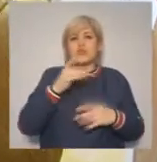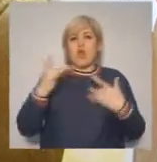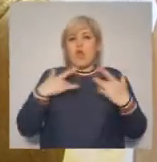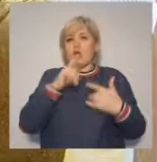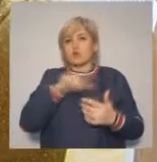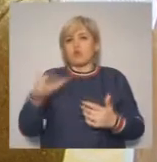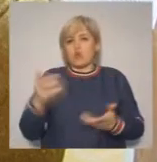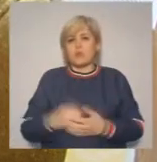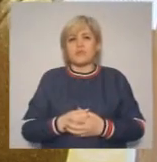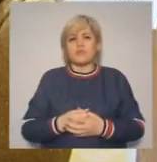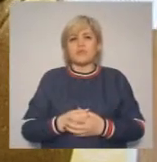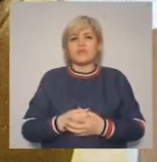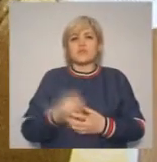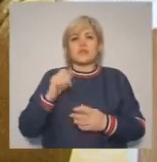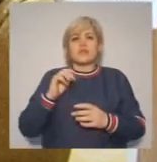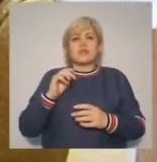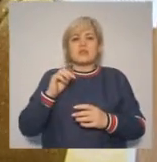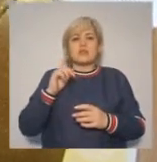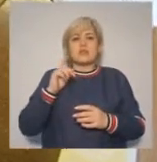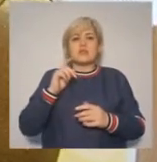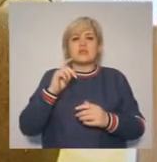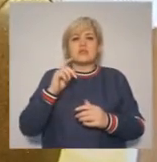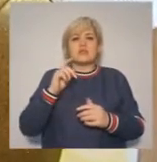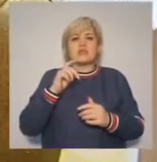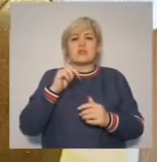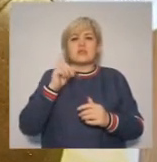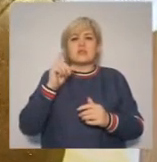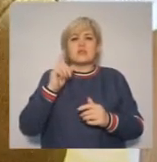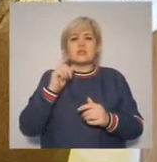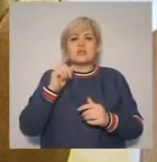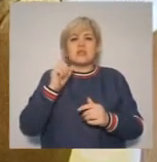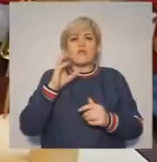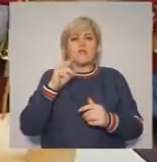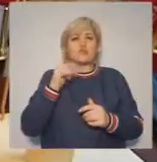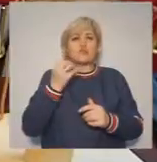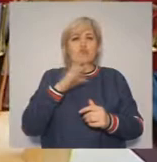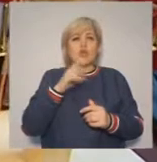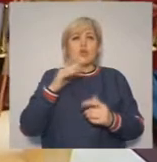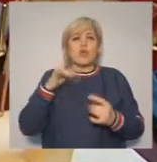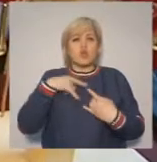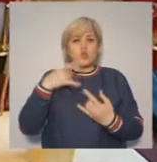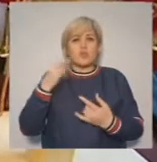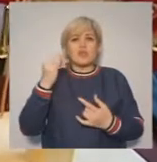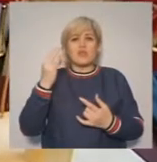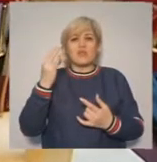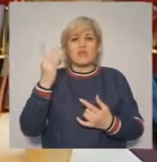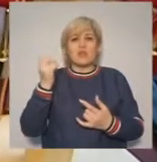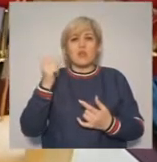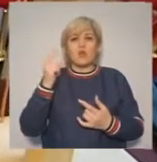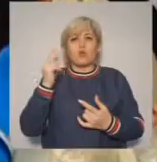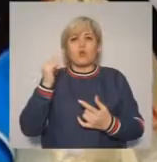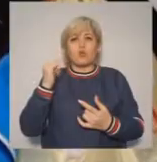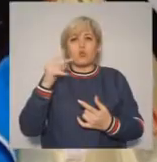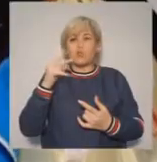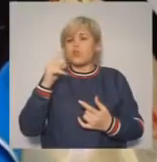мы помощники актерам. Заведующая костюмерной Инна Клубакова работает в театре уже больше 25 лет.